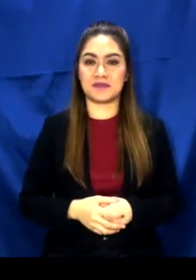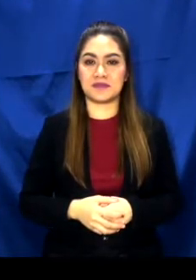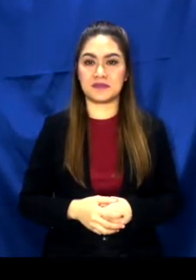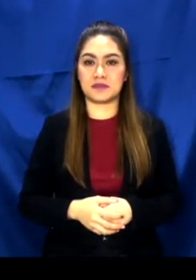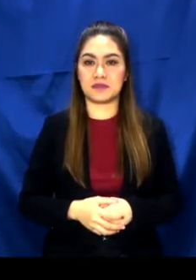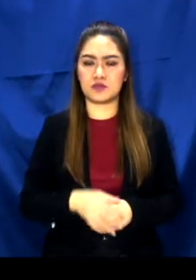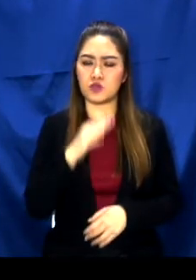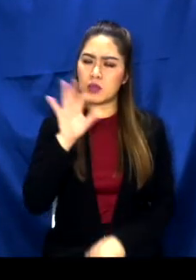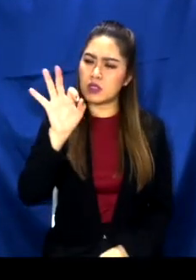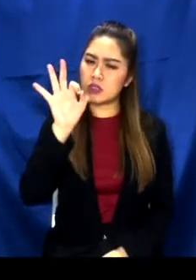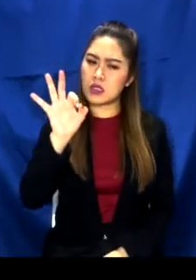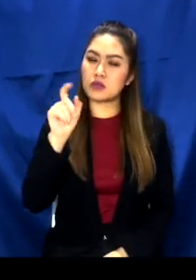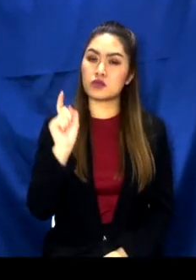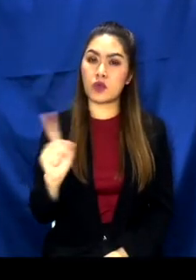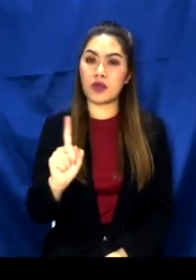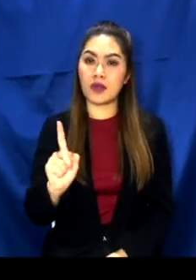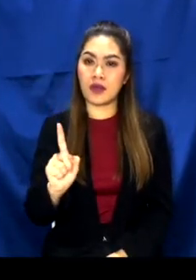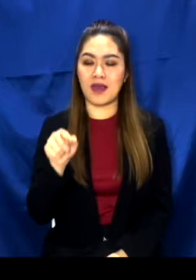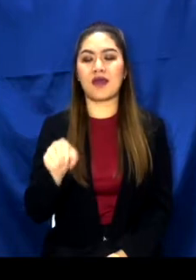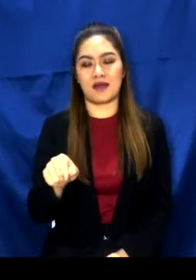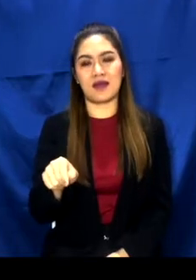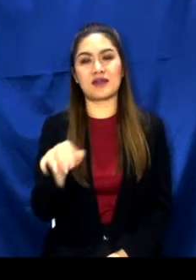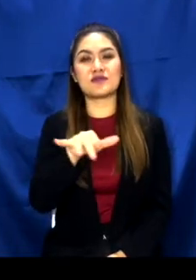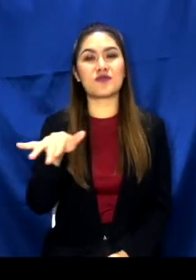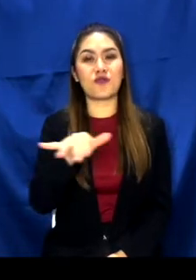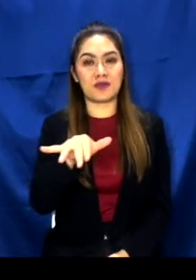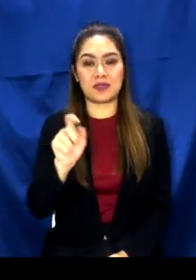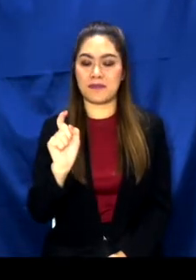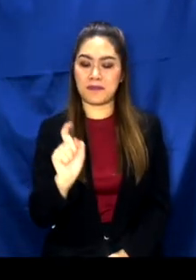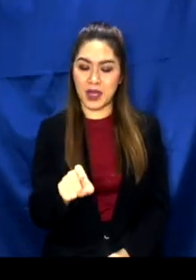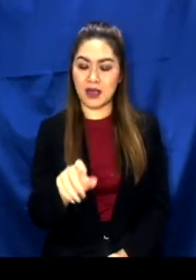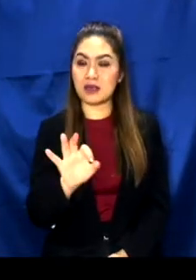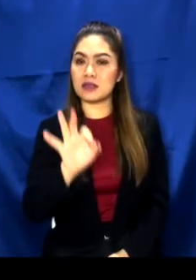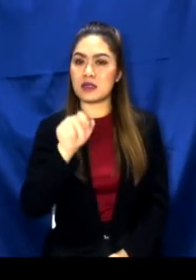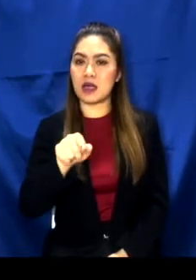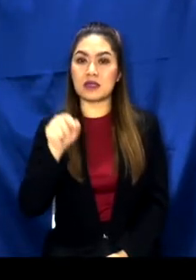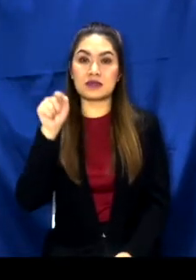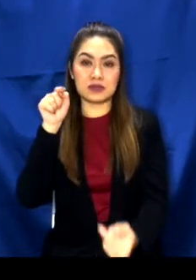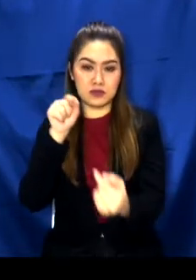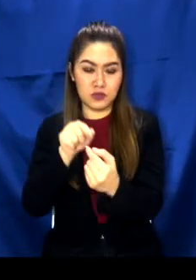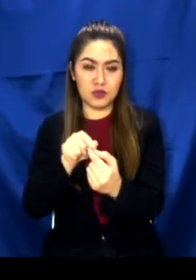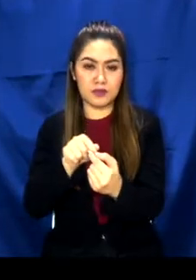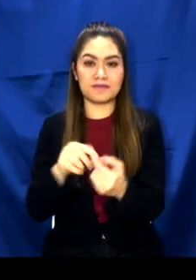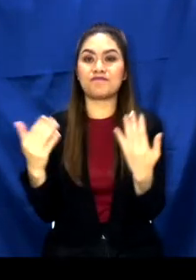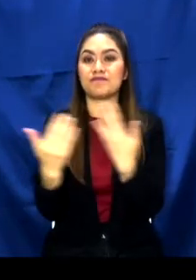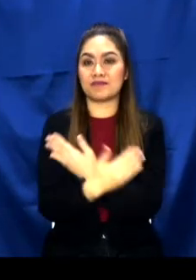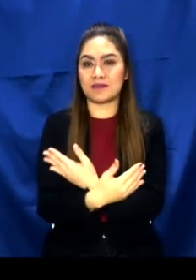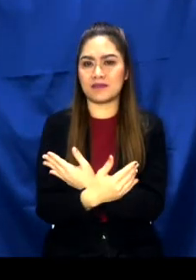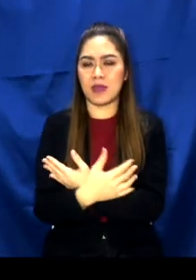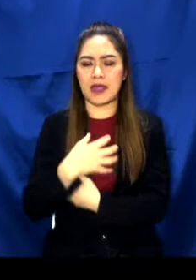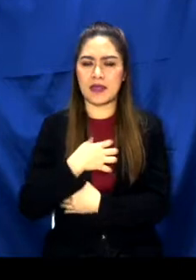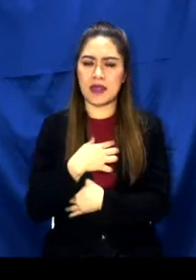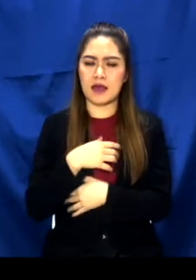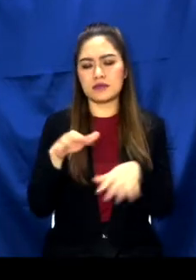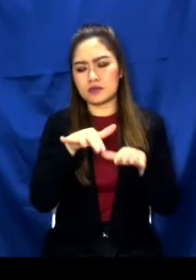เวลาเลือกฟอนต์เราก็ต้องกดที่วัตถุฟอนต์นะคะเพื่อที่ว่าคำสั่งมันจะได้ขึ้นมาตรงนี้ให้เราเปลี่ยนว่าเราจะใช้ฟอนต์อะไ